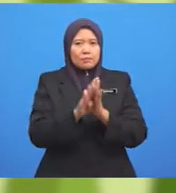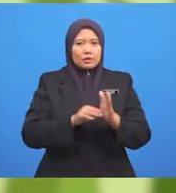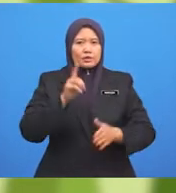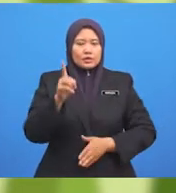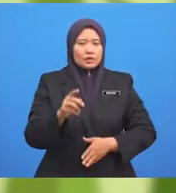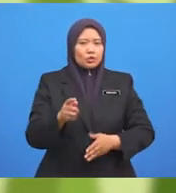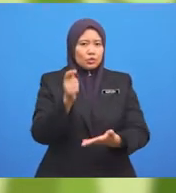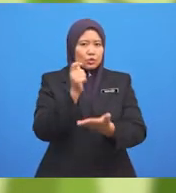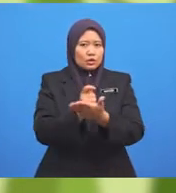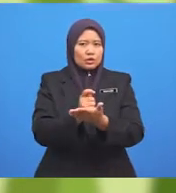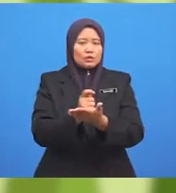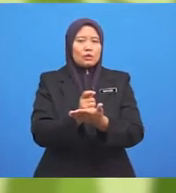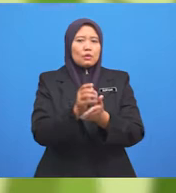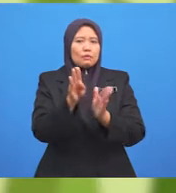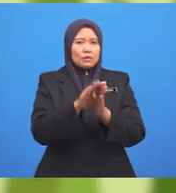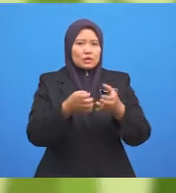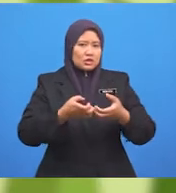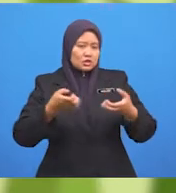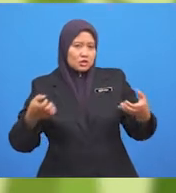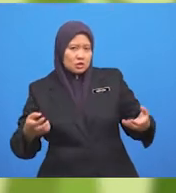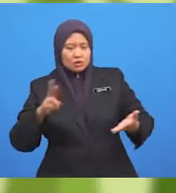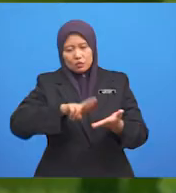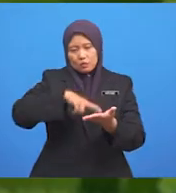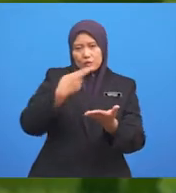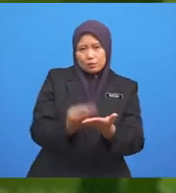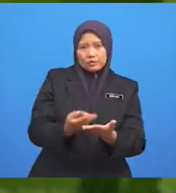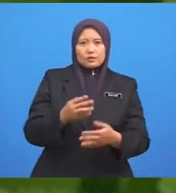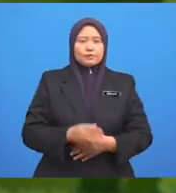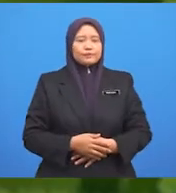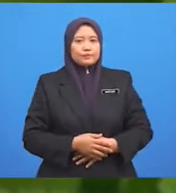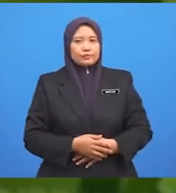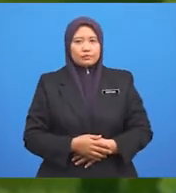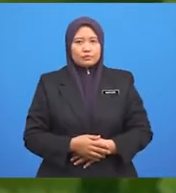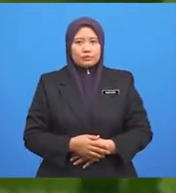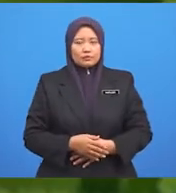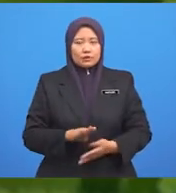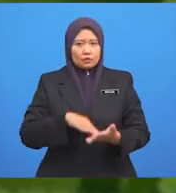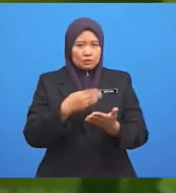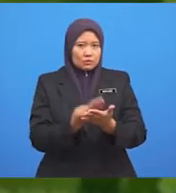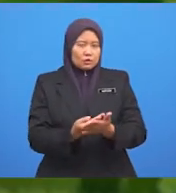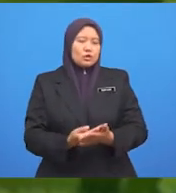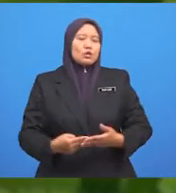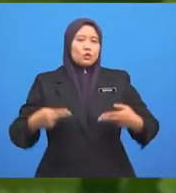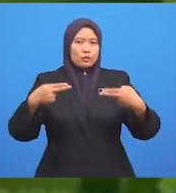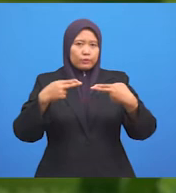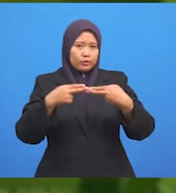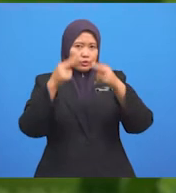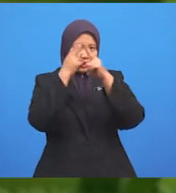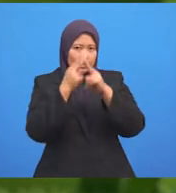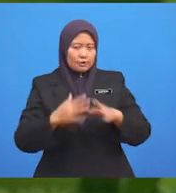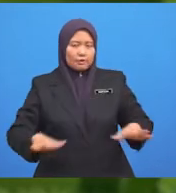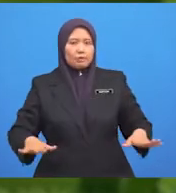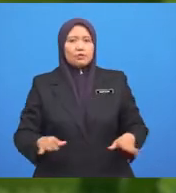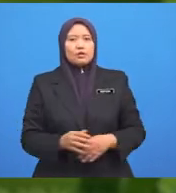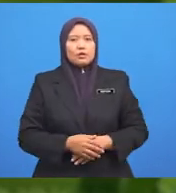teguh, bercerai, roboh. Hubungan harmoni dan kerjasama antara pelbagai